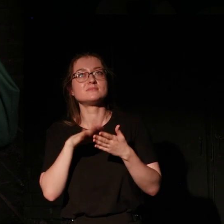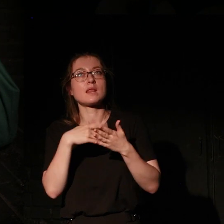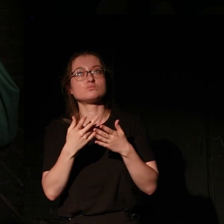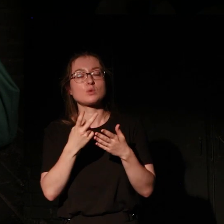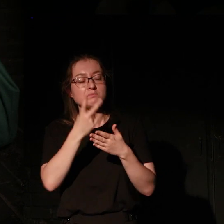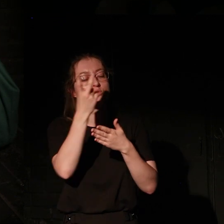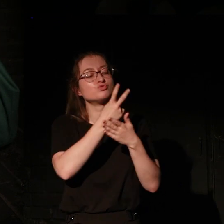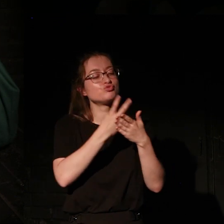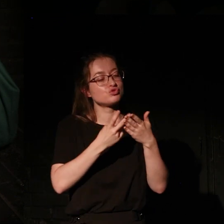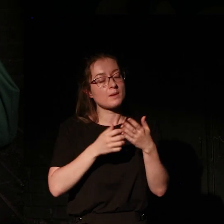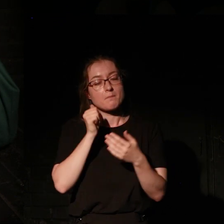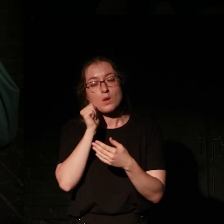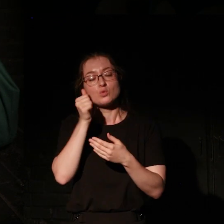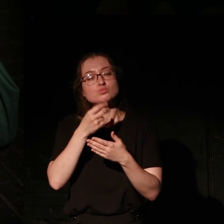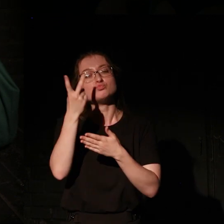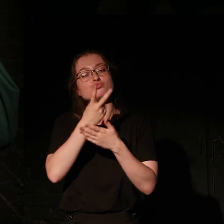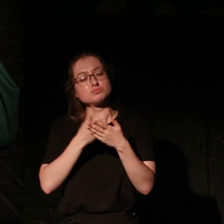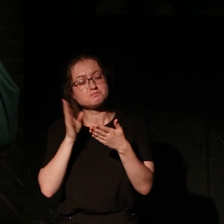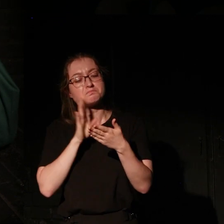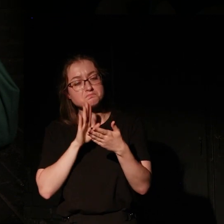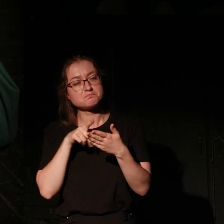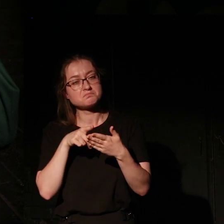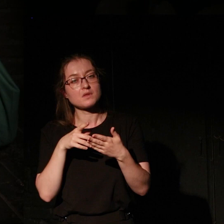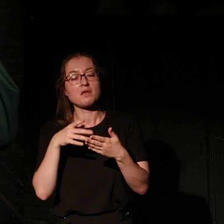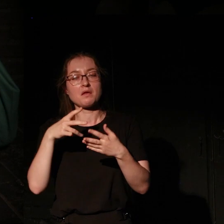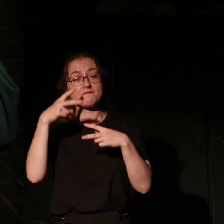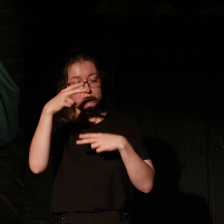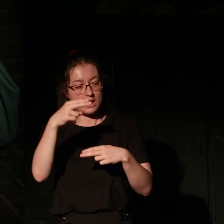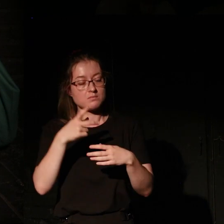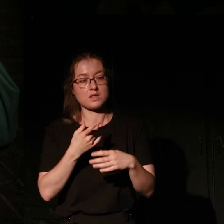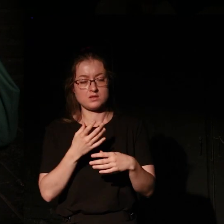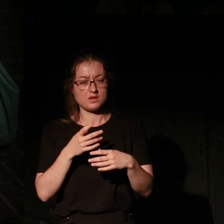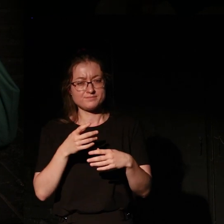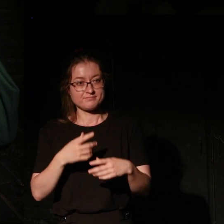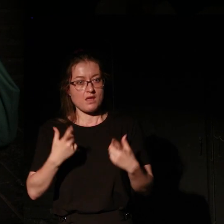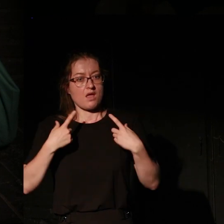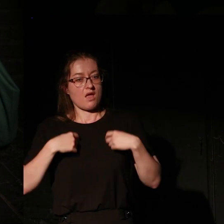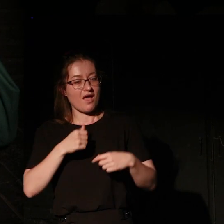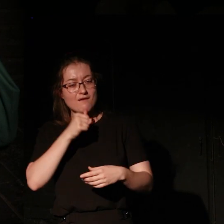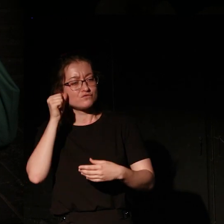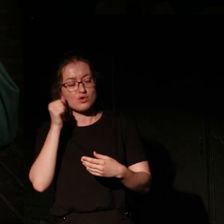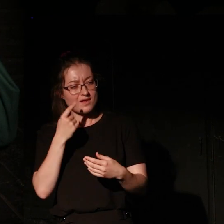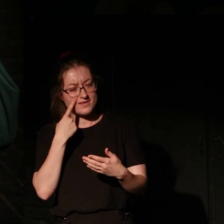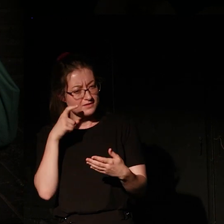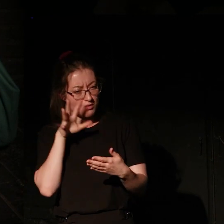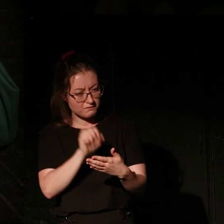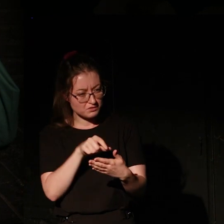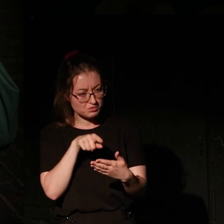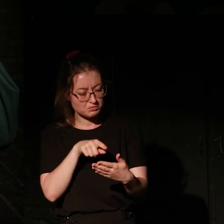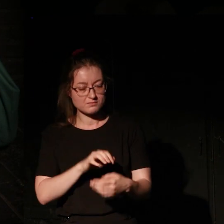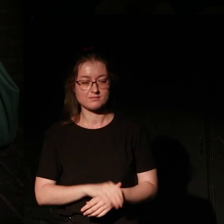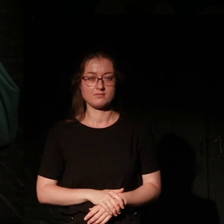czy nie zauważyłam, a dzisiaj ten fragment wydaje nam się jasny.